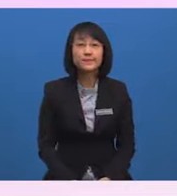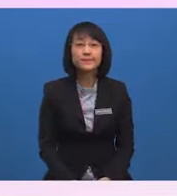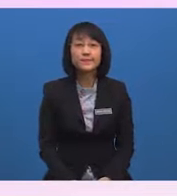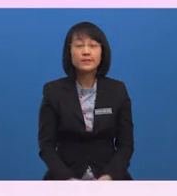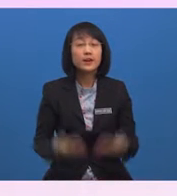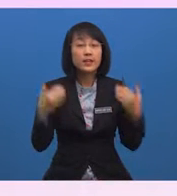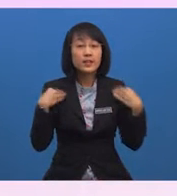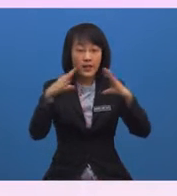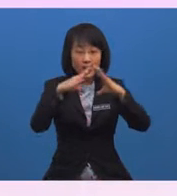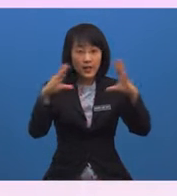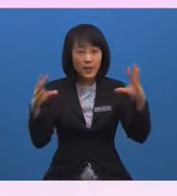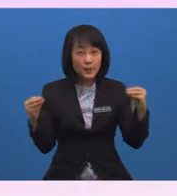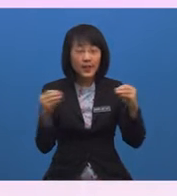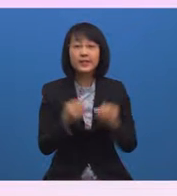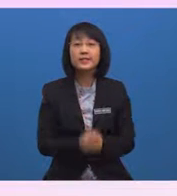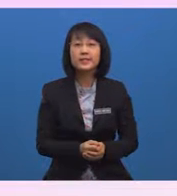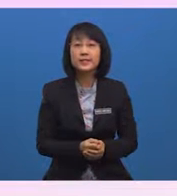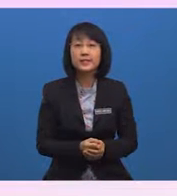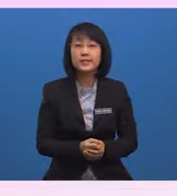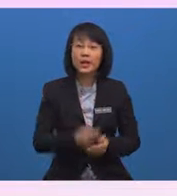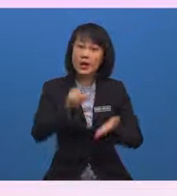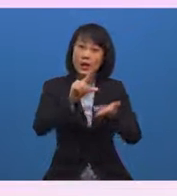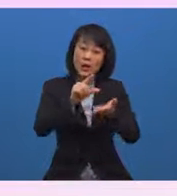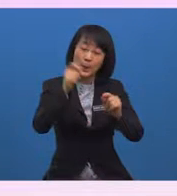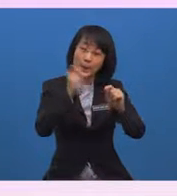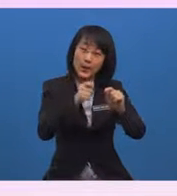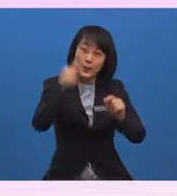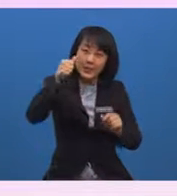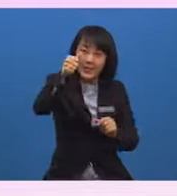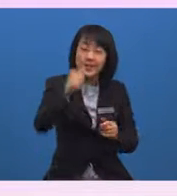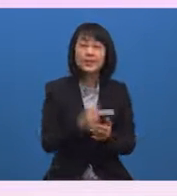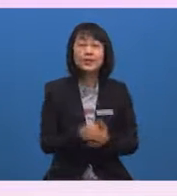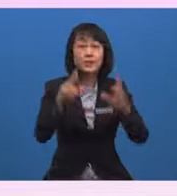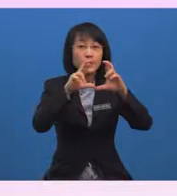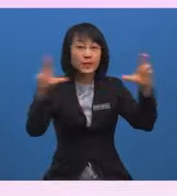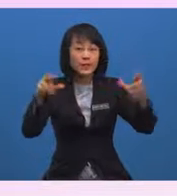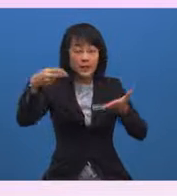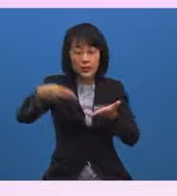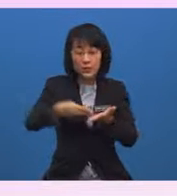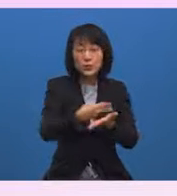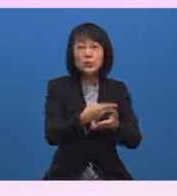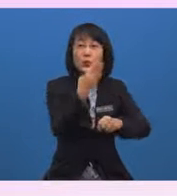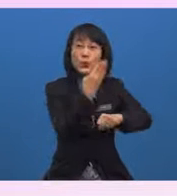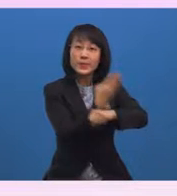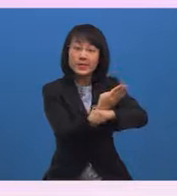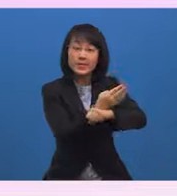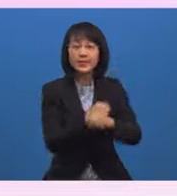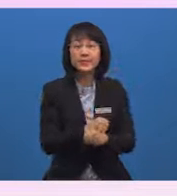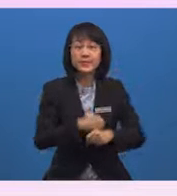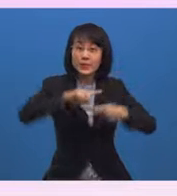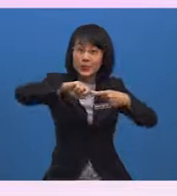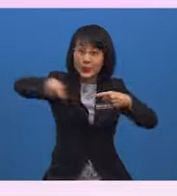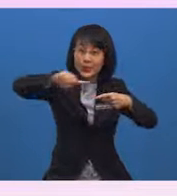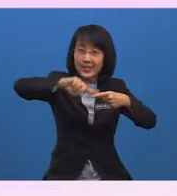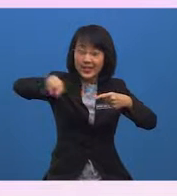kapas, paku tekan, pembaris, sudu besi, guli,